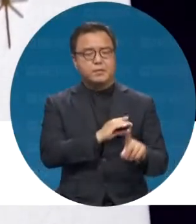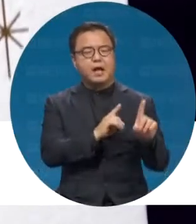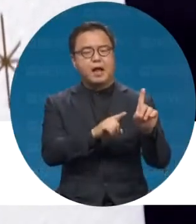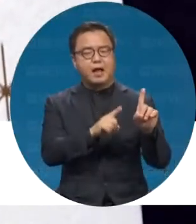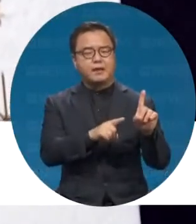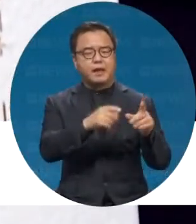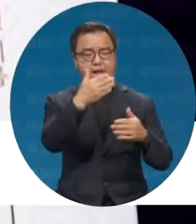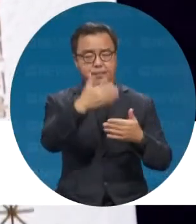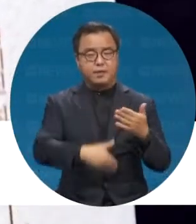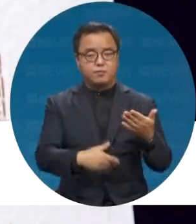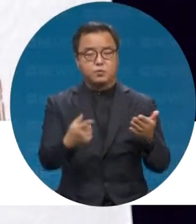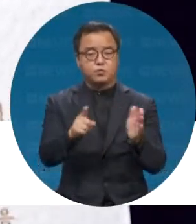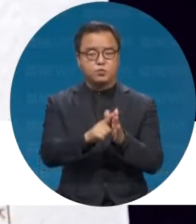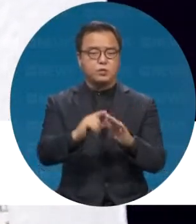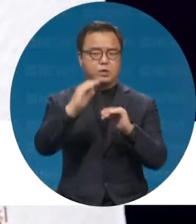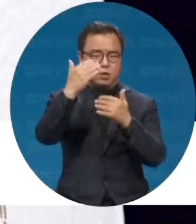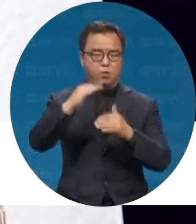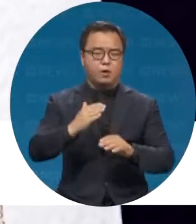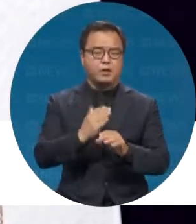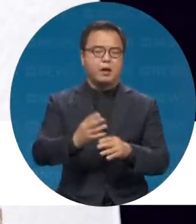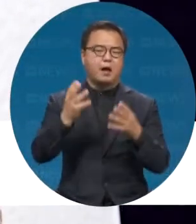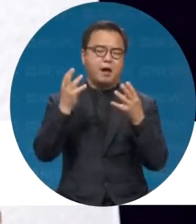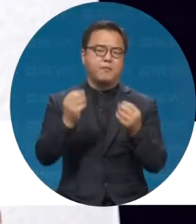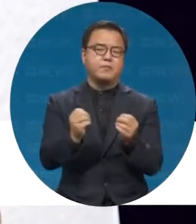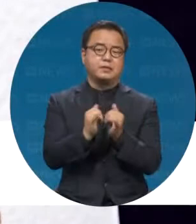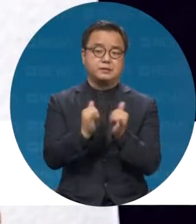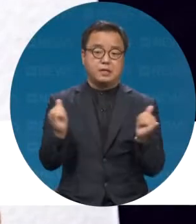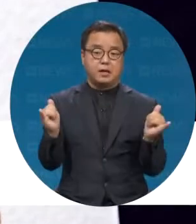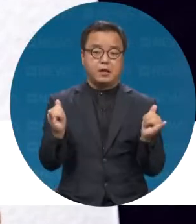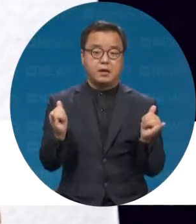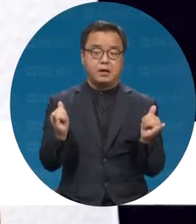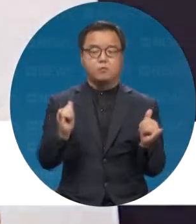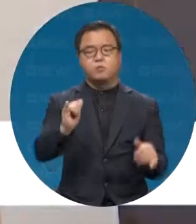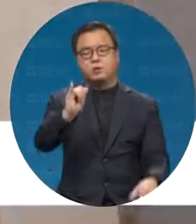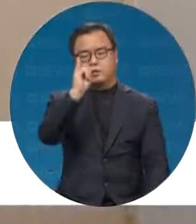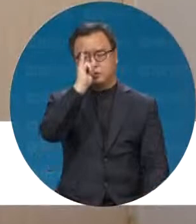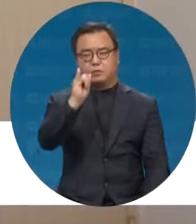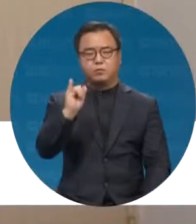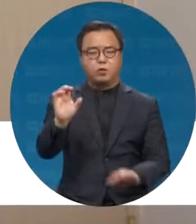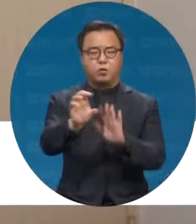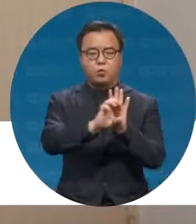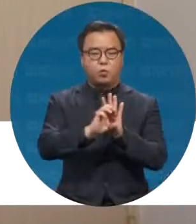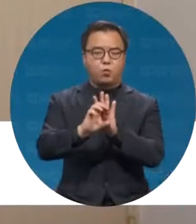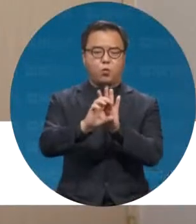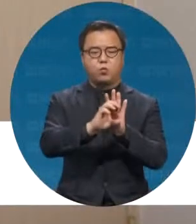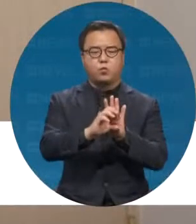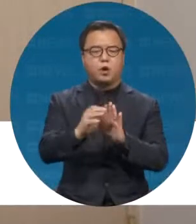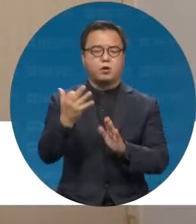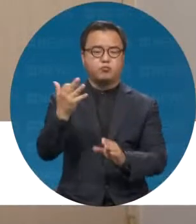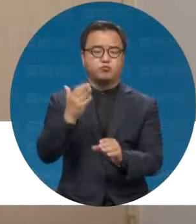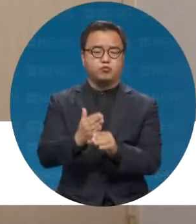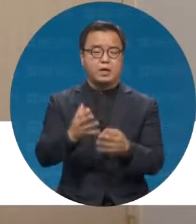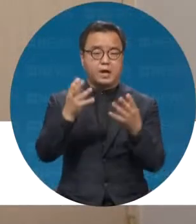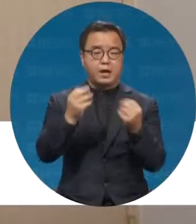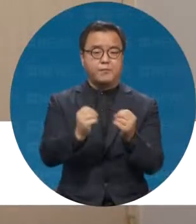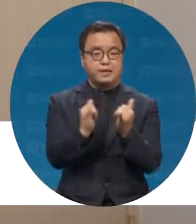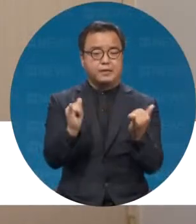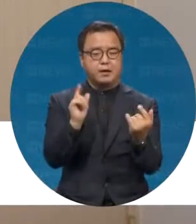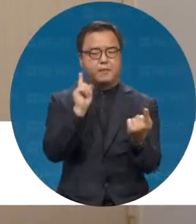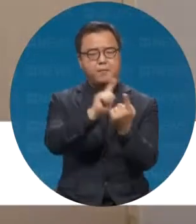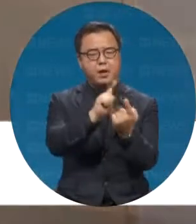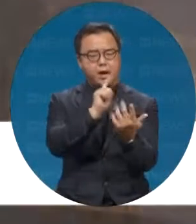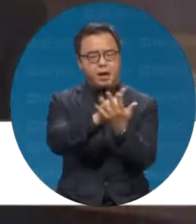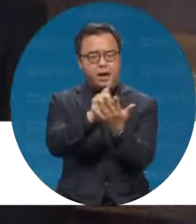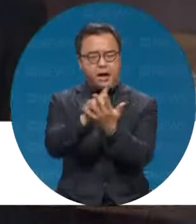위해서 그 과정에 수많은 사람들이 있더라고요. 코로나 시대에 참 많은 사람들이 만날 수가